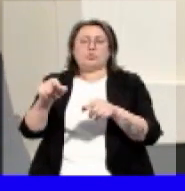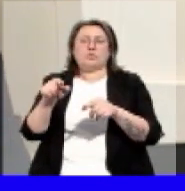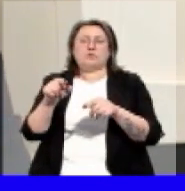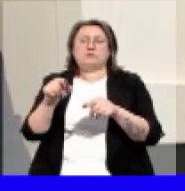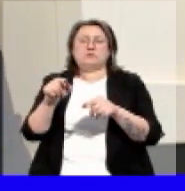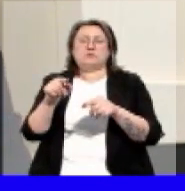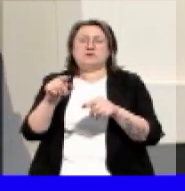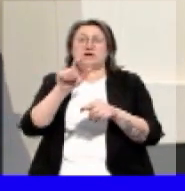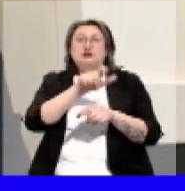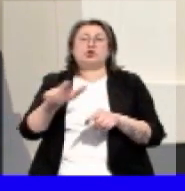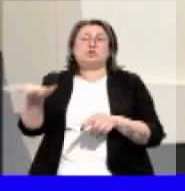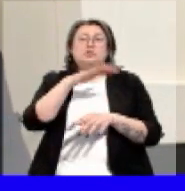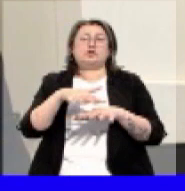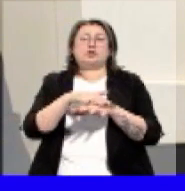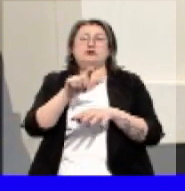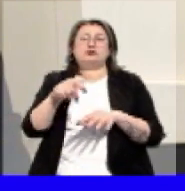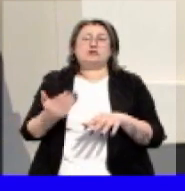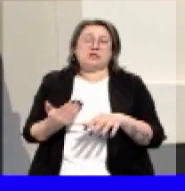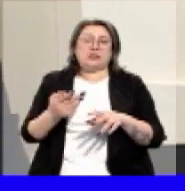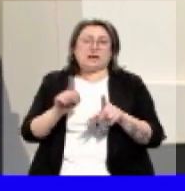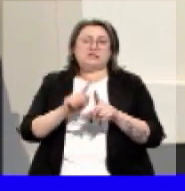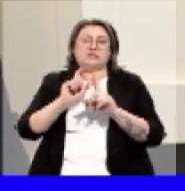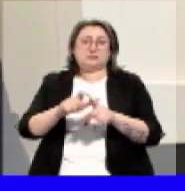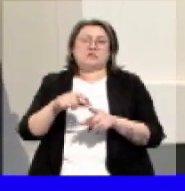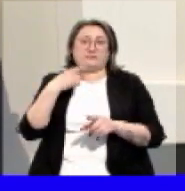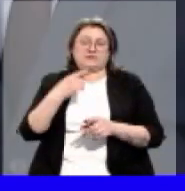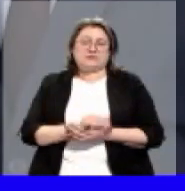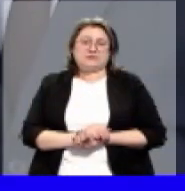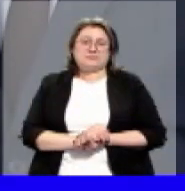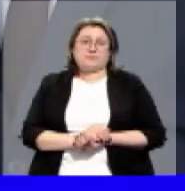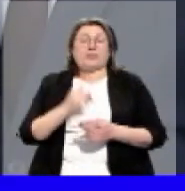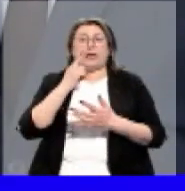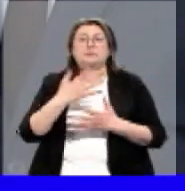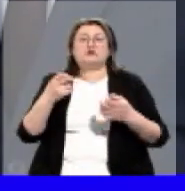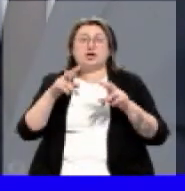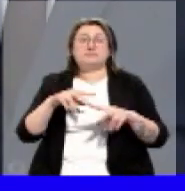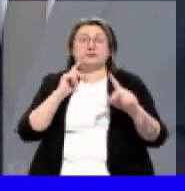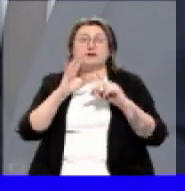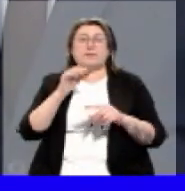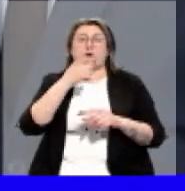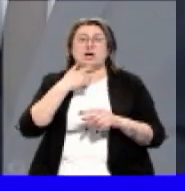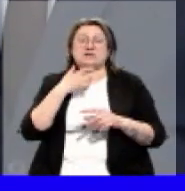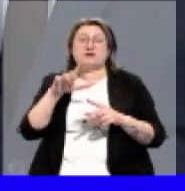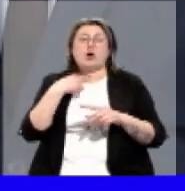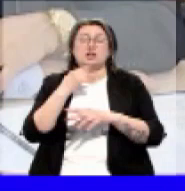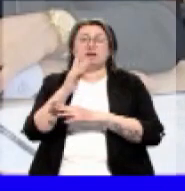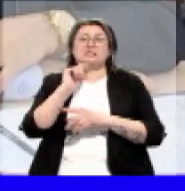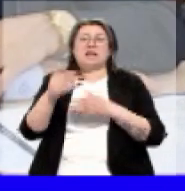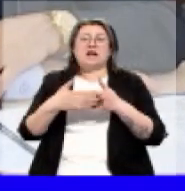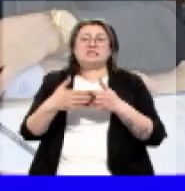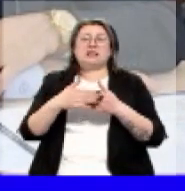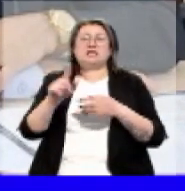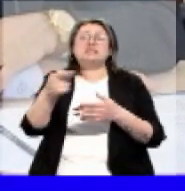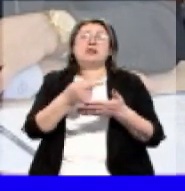в адрес наших жителей, к примеру, или гражданина указывать такие слова, такого рода слова. Большинство членов Совета по этике проголосовали за наказание в